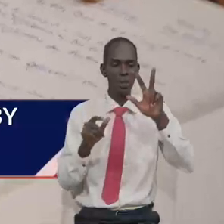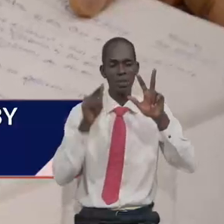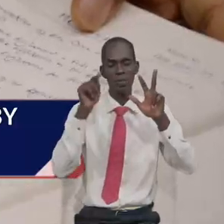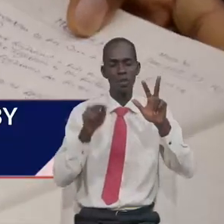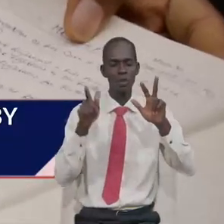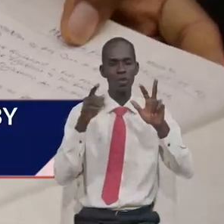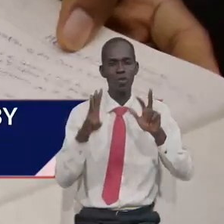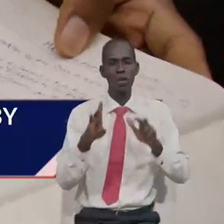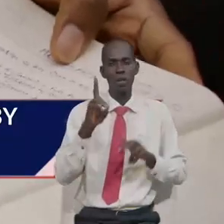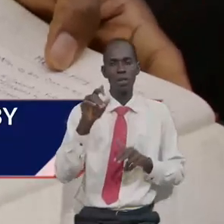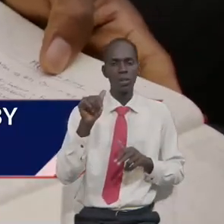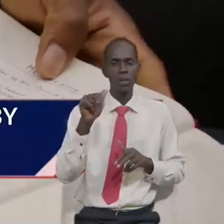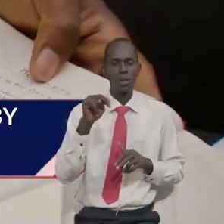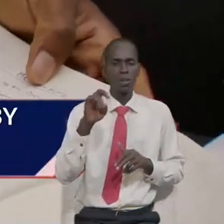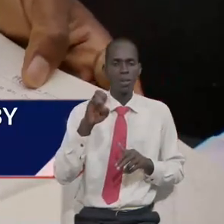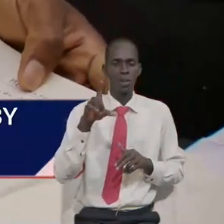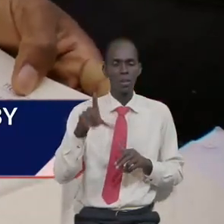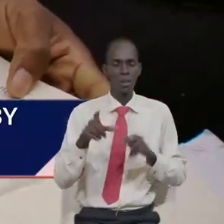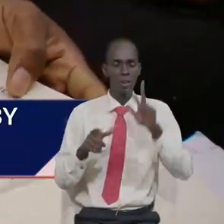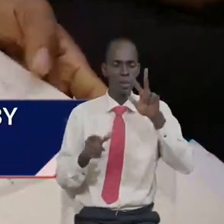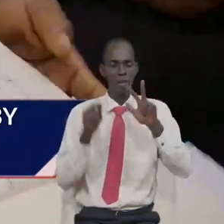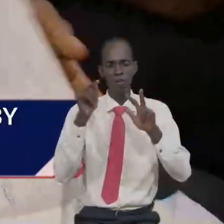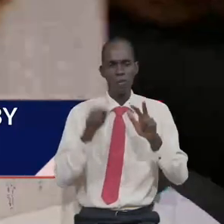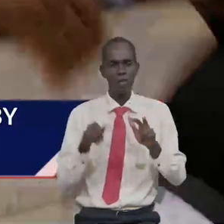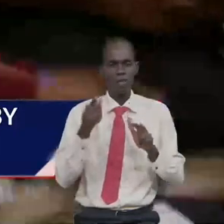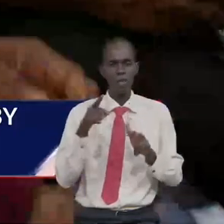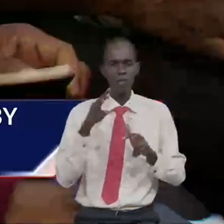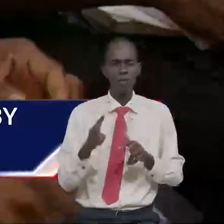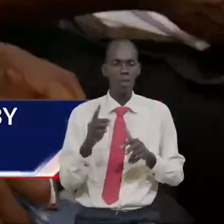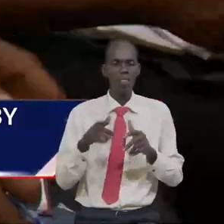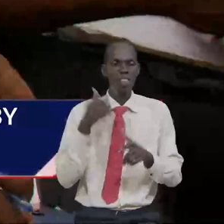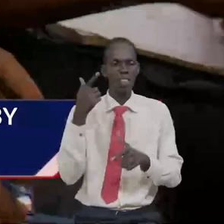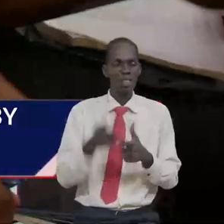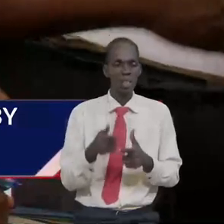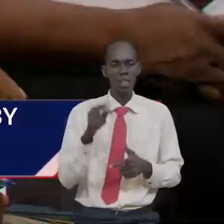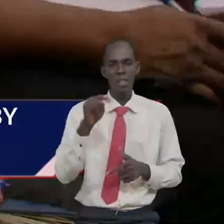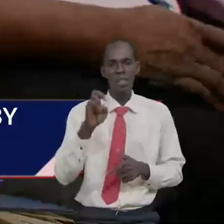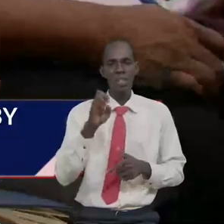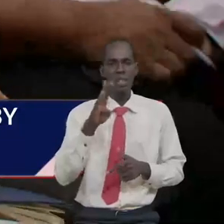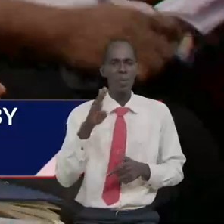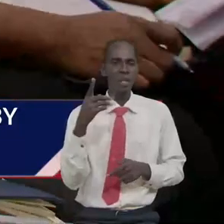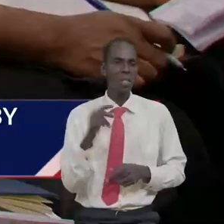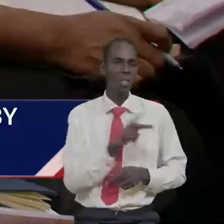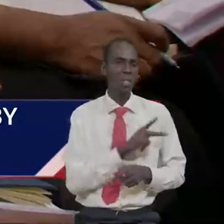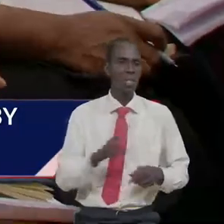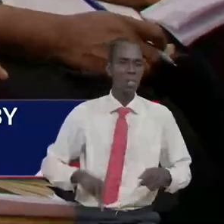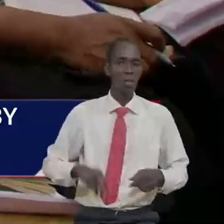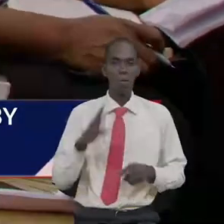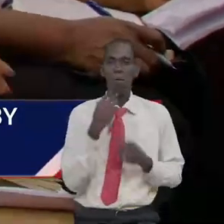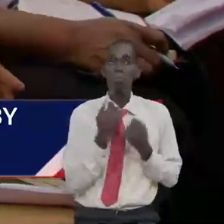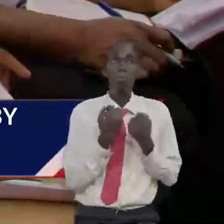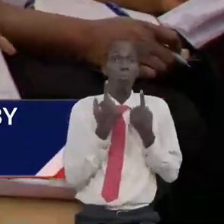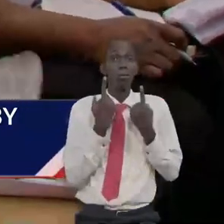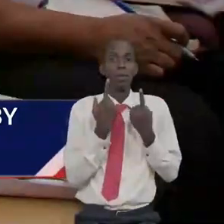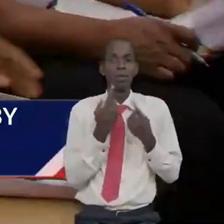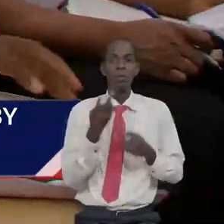verset 24. Daniel 3, 24. Alors, le roi Nebuchadnezzar fut effrayé.